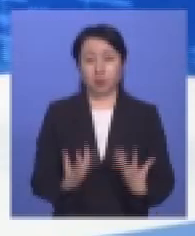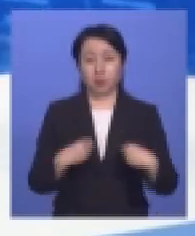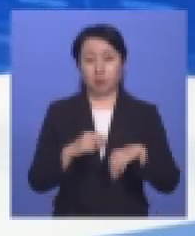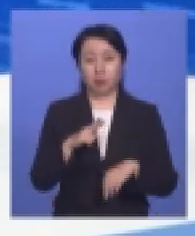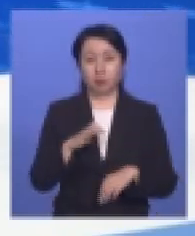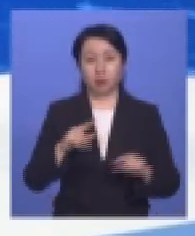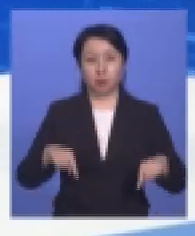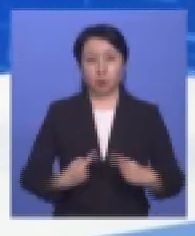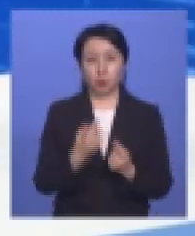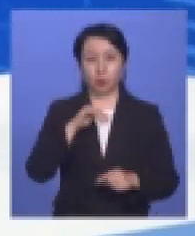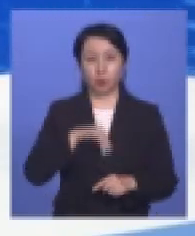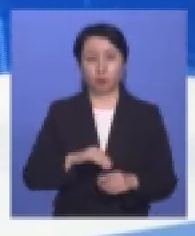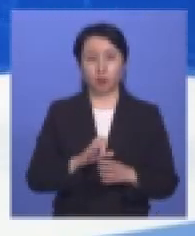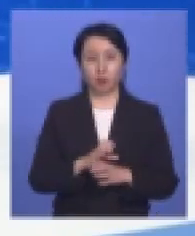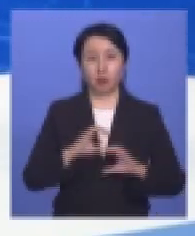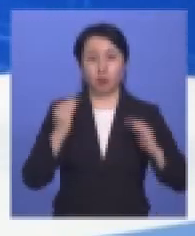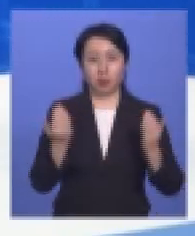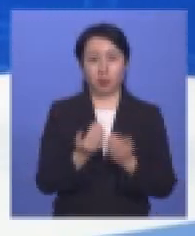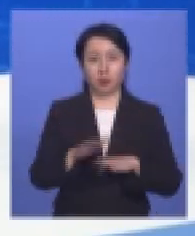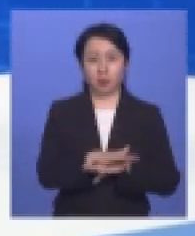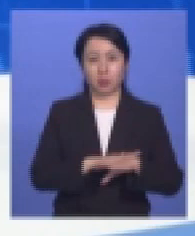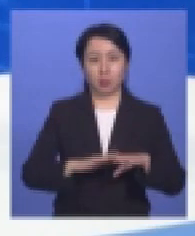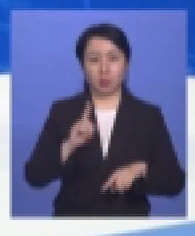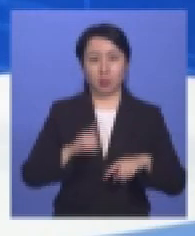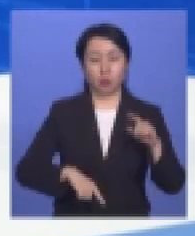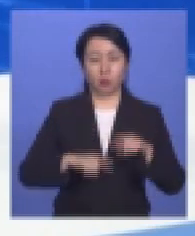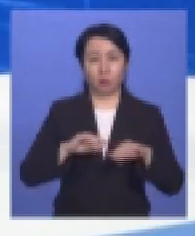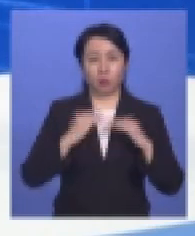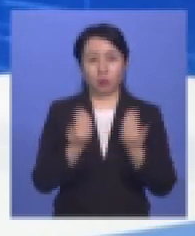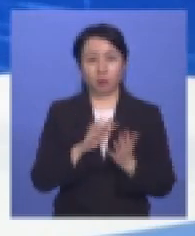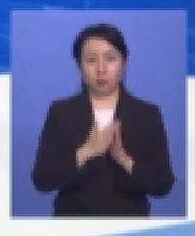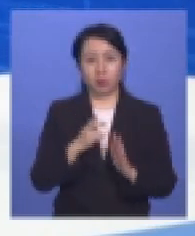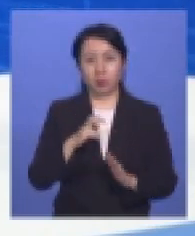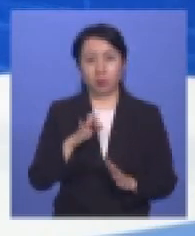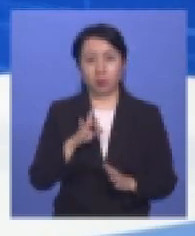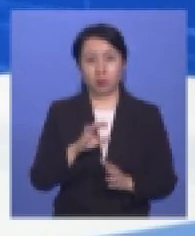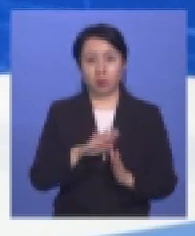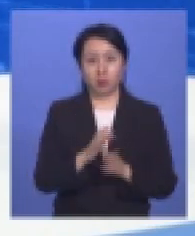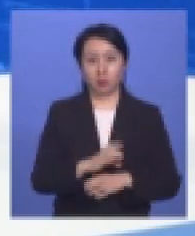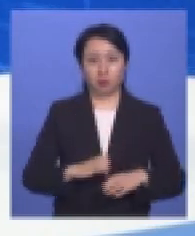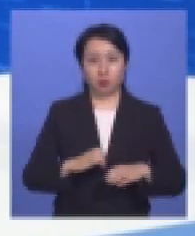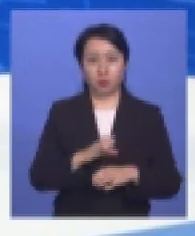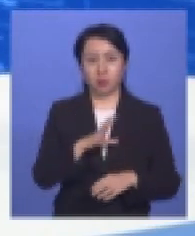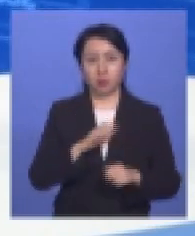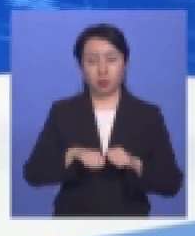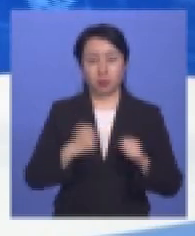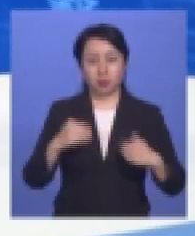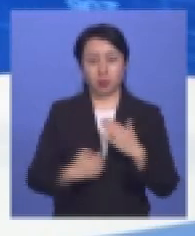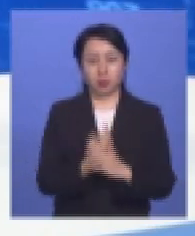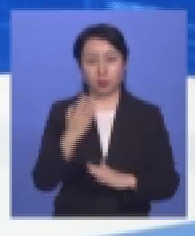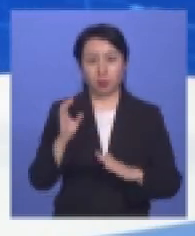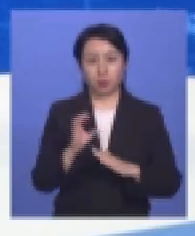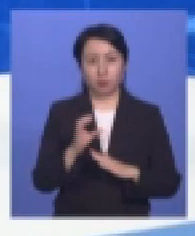Семья Шапеновых возрождает духовное наследие и объединяет население родного округа. В селе Горьковское Акжарского района